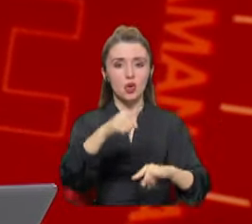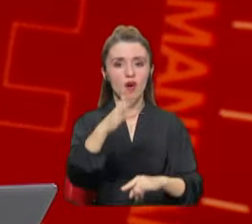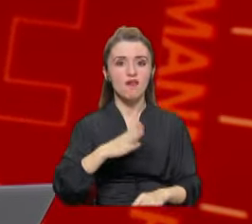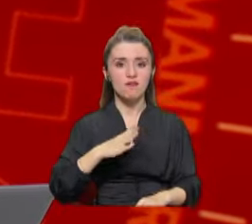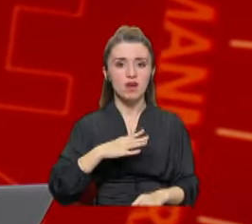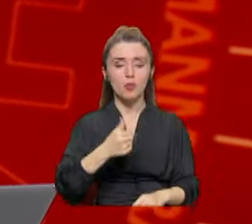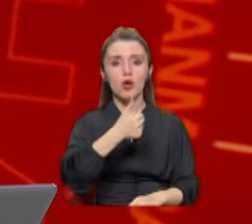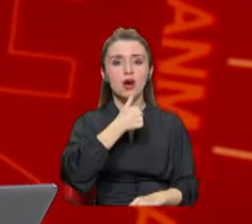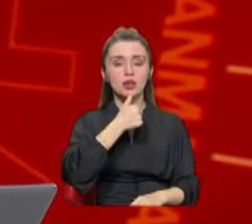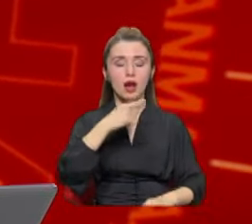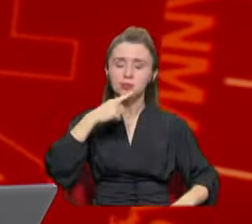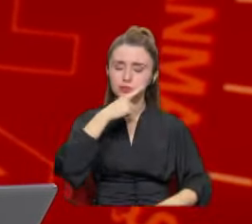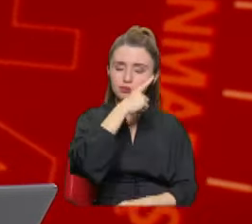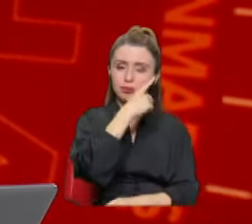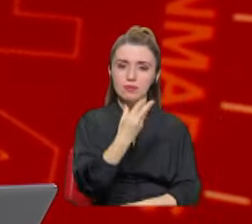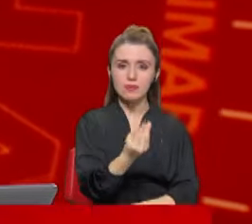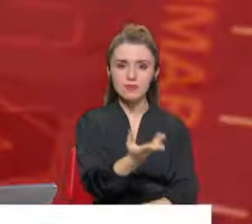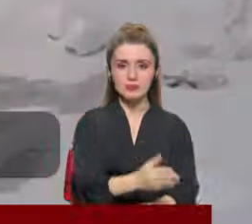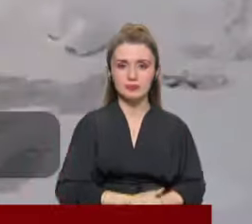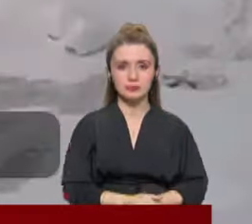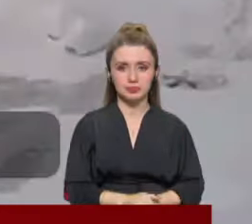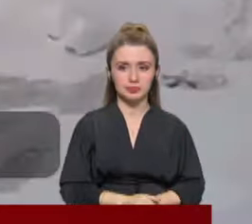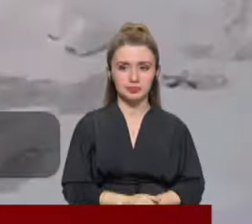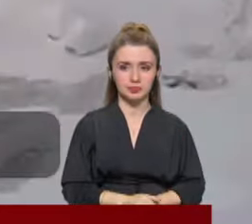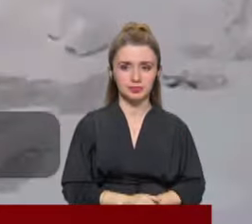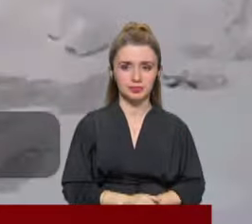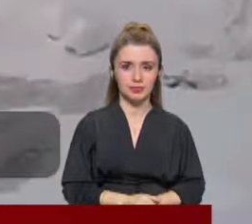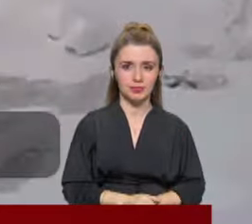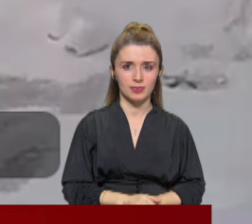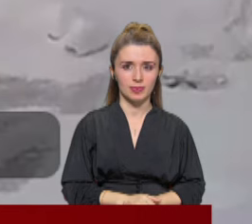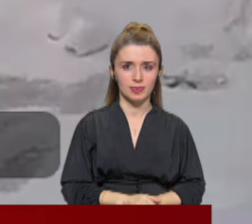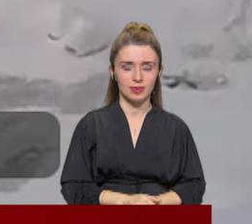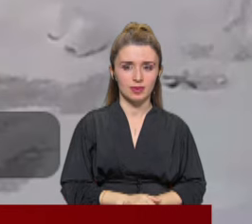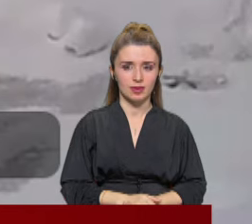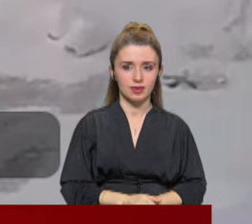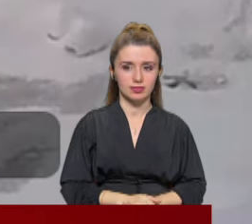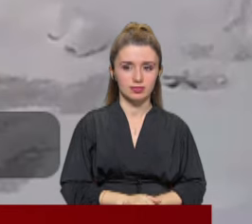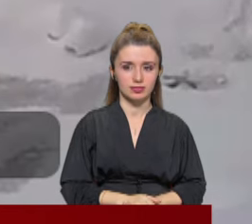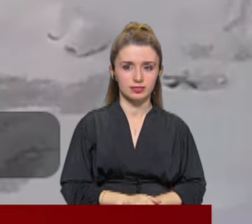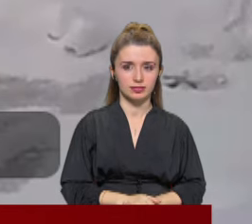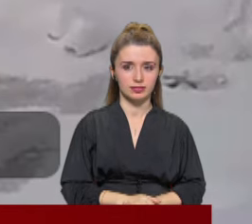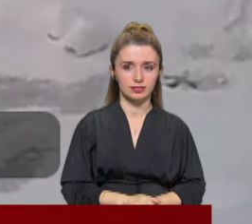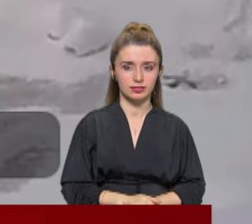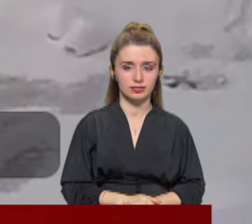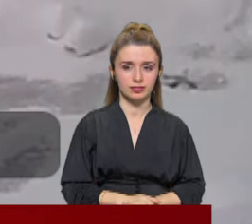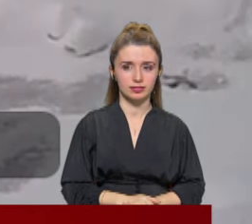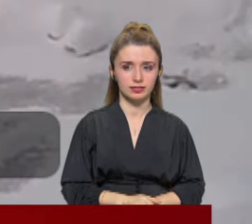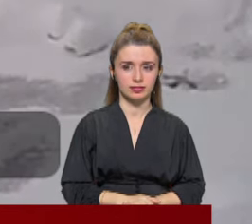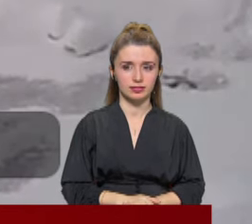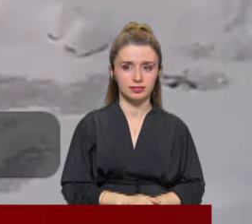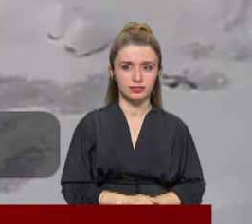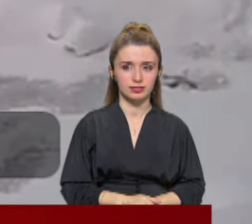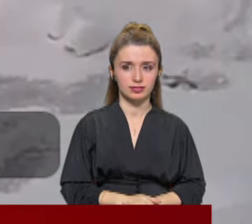talihsiz adam zor anlar yaşadı. Get back, get back, get back. Get out of here.